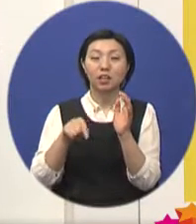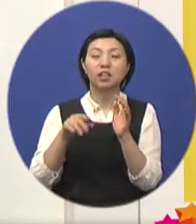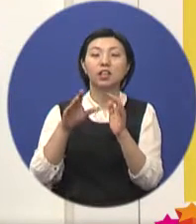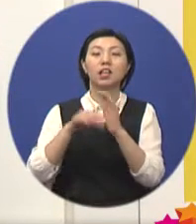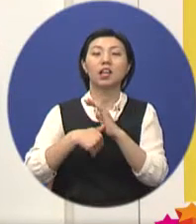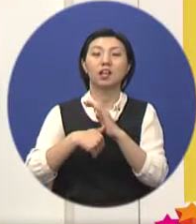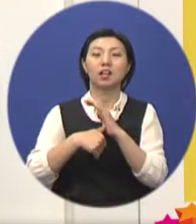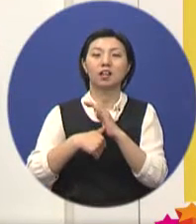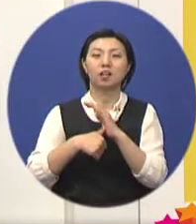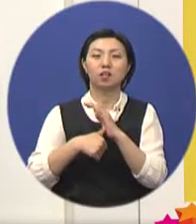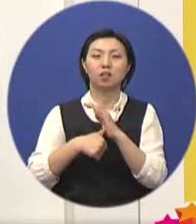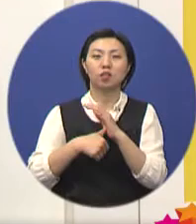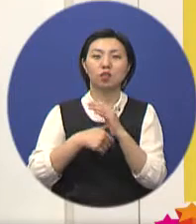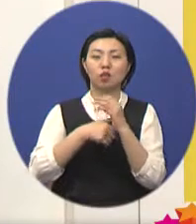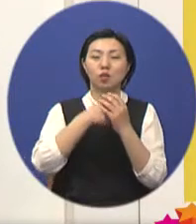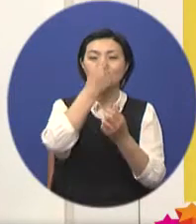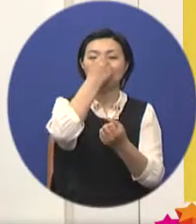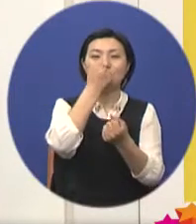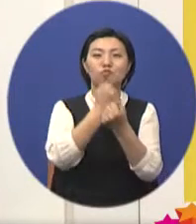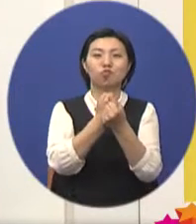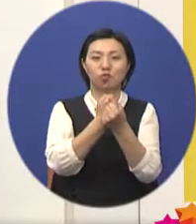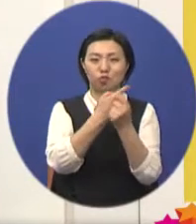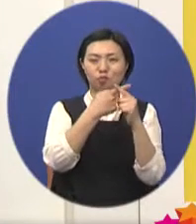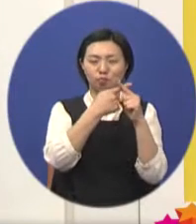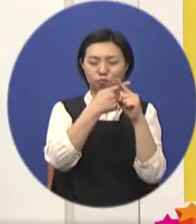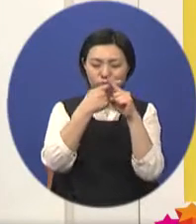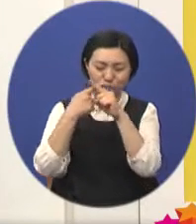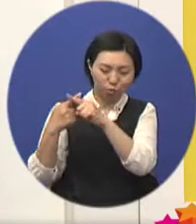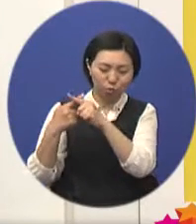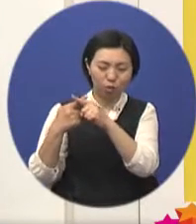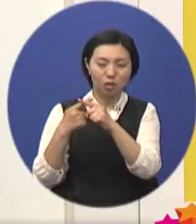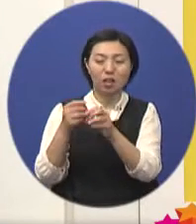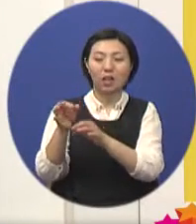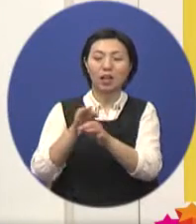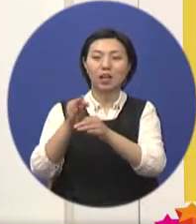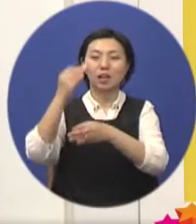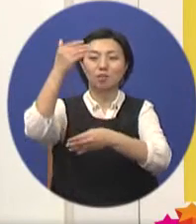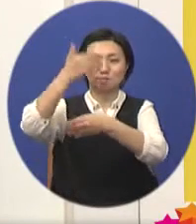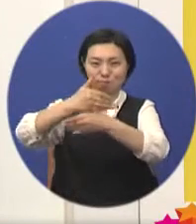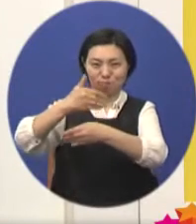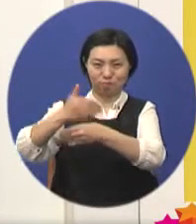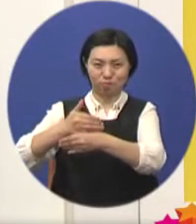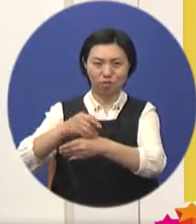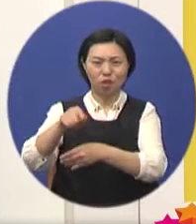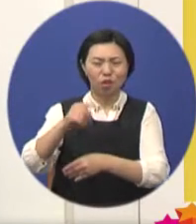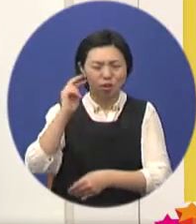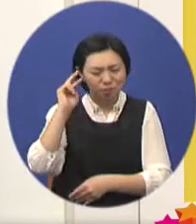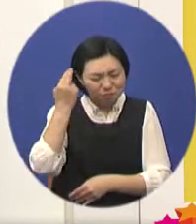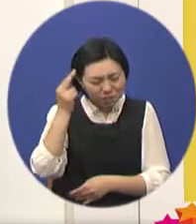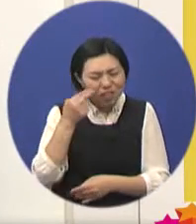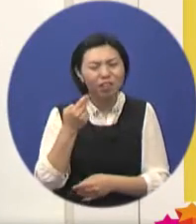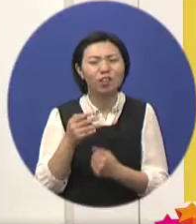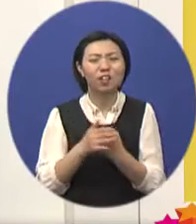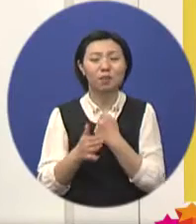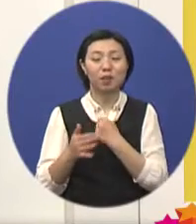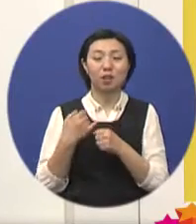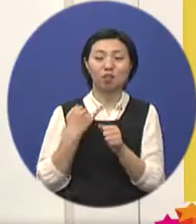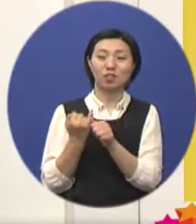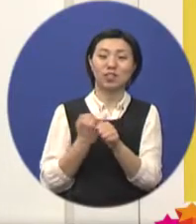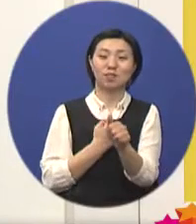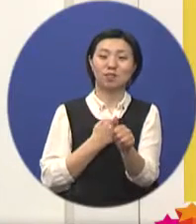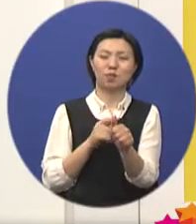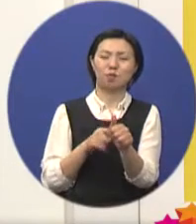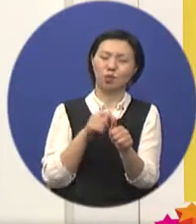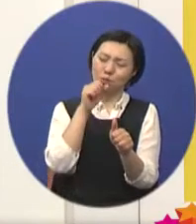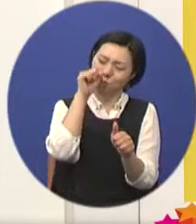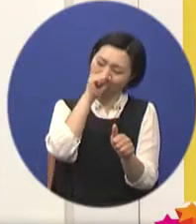되면은 무조건 가게는 문 닫다시피 해요. 어머니. 여기에 미쳐가지고 우리 네. 아저씨가 저보다도 더 이거를